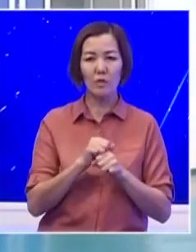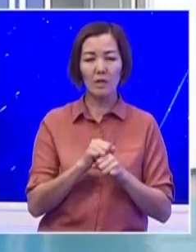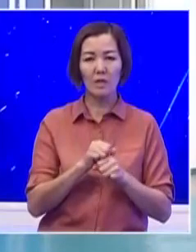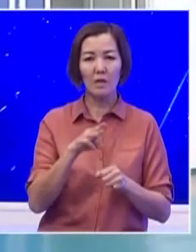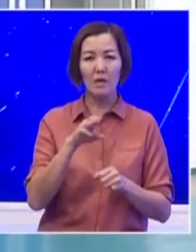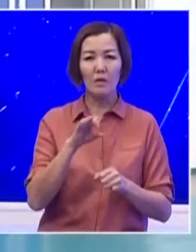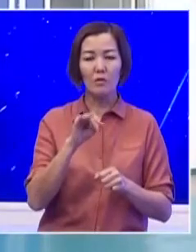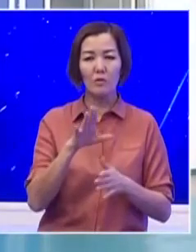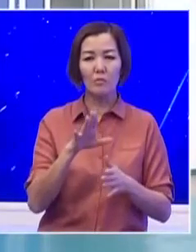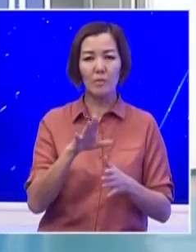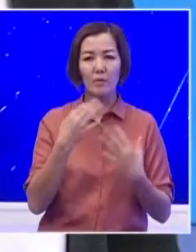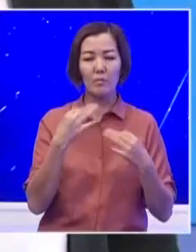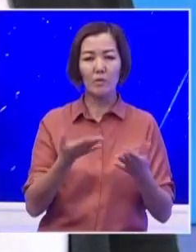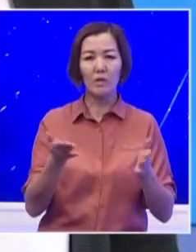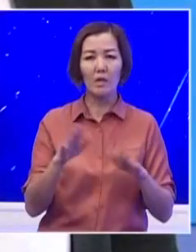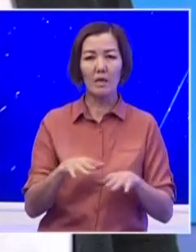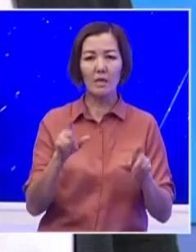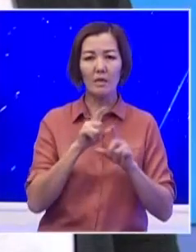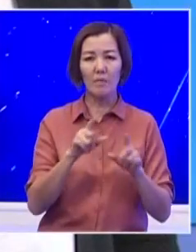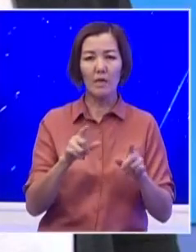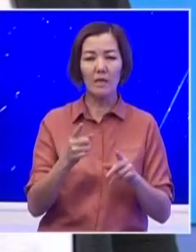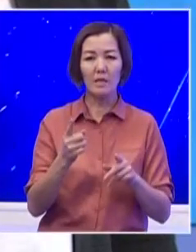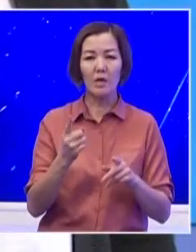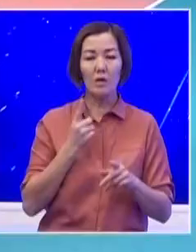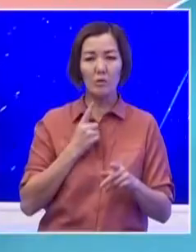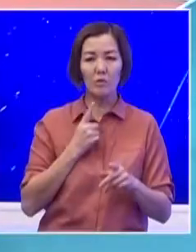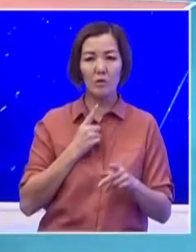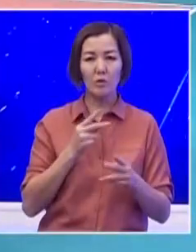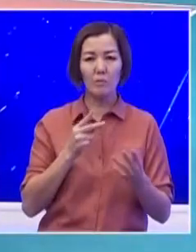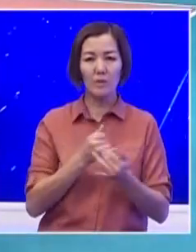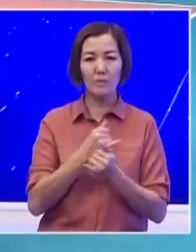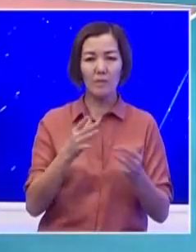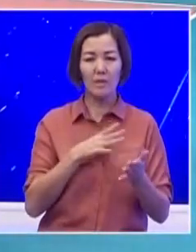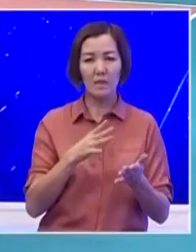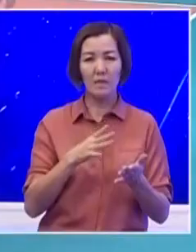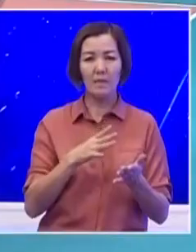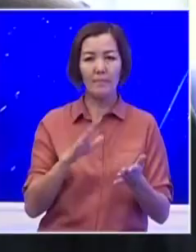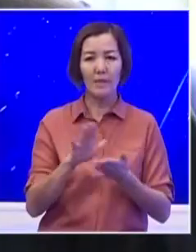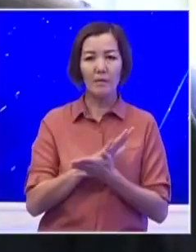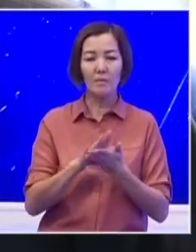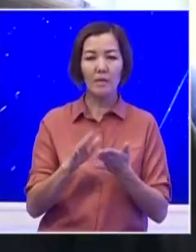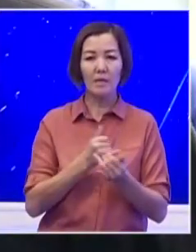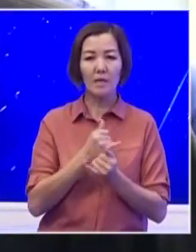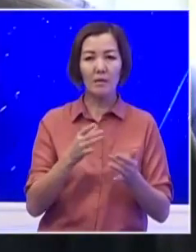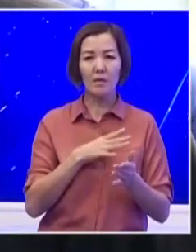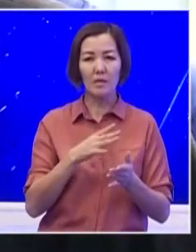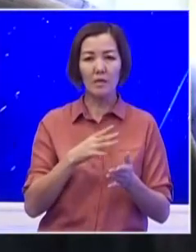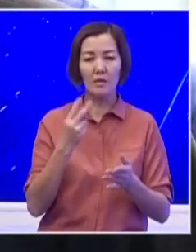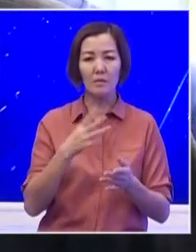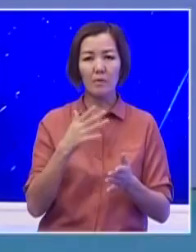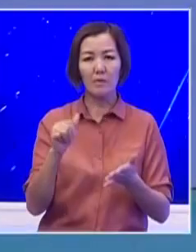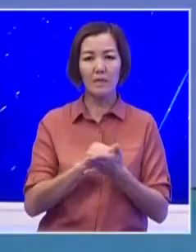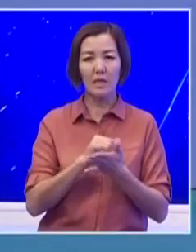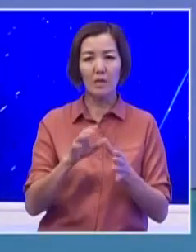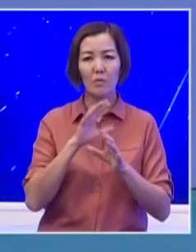Тұрсынбек Ыбырайымбекұлы бос қалған ғимаратты ақысыз күзетті. Осылайша фанатикада таспаға жазылған 25 мың тарихи қорды сақтап қалған. Оның